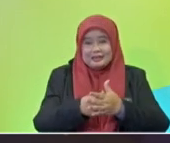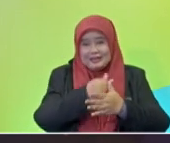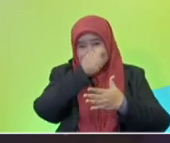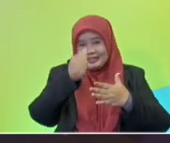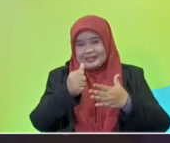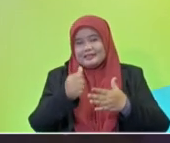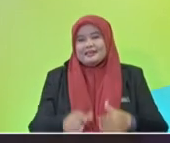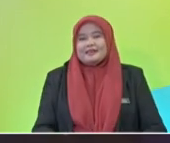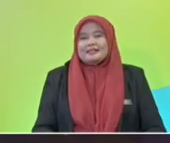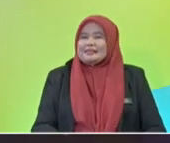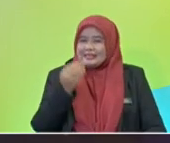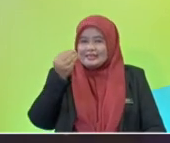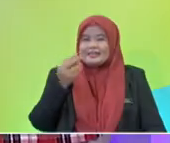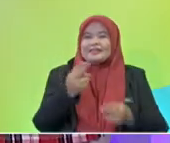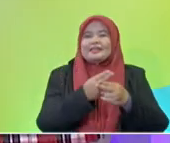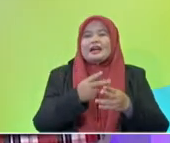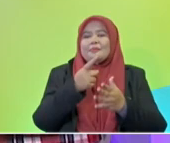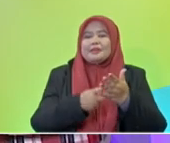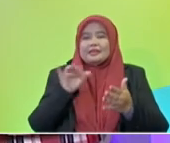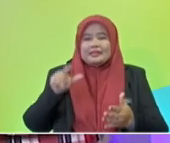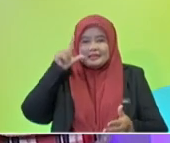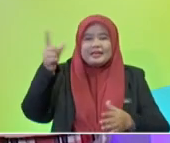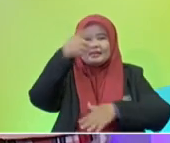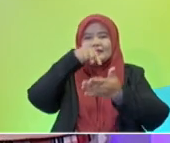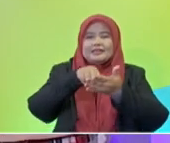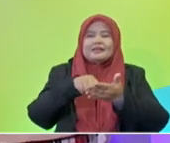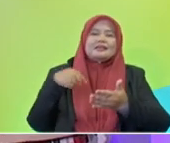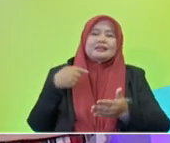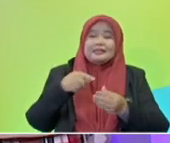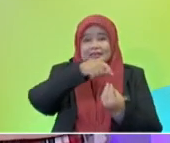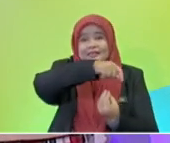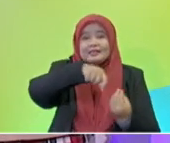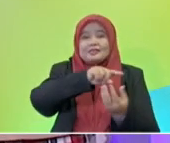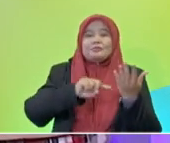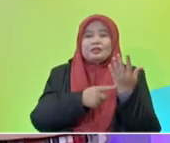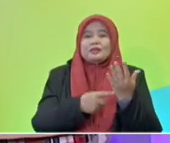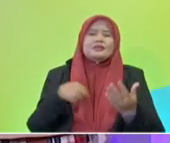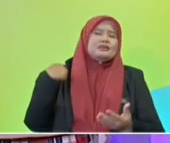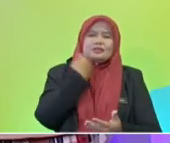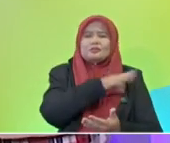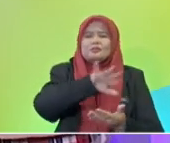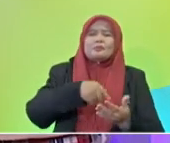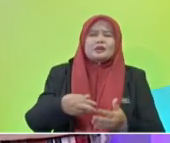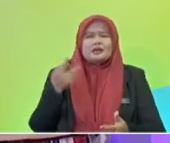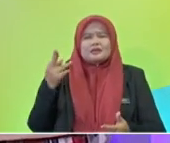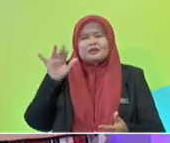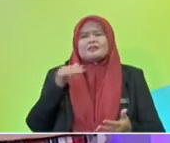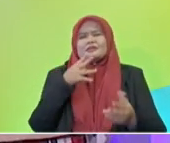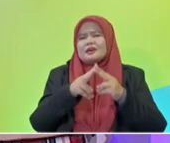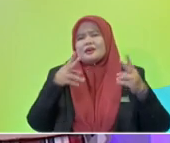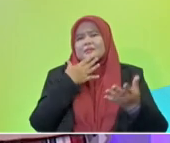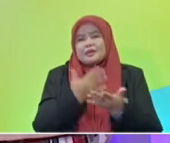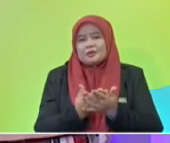rumusan ringkas daripada Cikgu Sebenarnya apa yang kita lihat pada hari ini adalah kitar semula ha sebenarnya kitar semula ni satu perkara yang sangat baik untuk